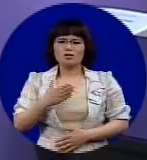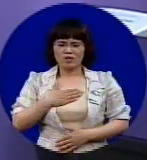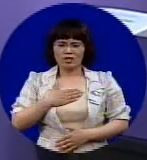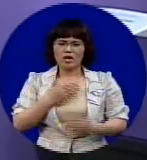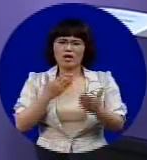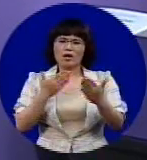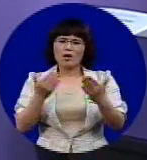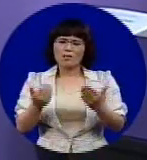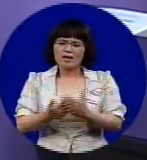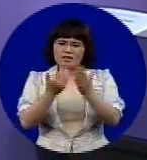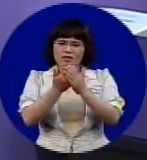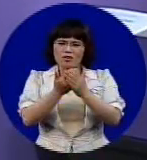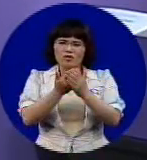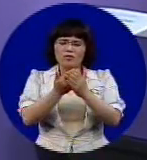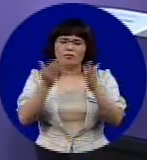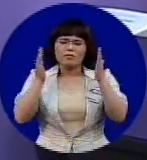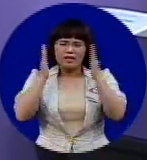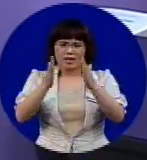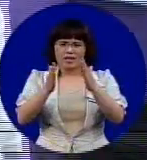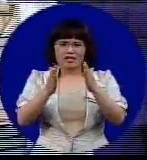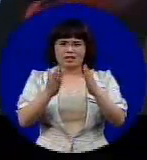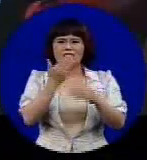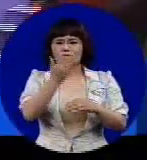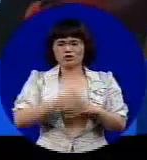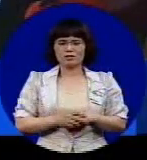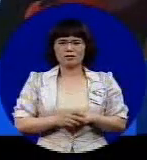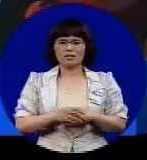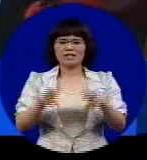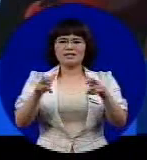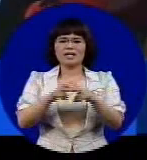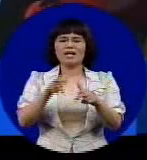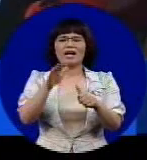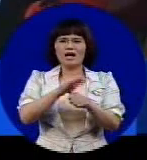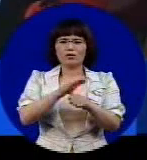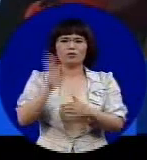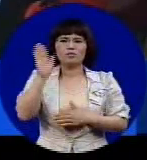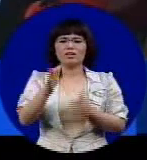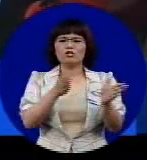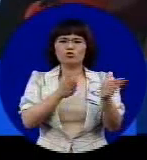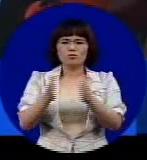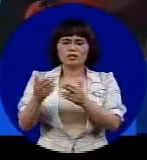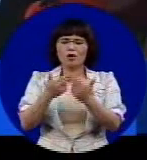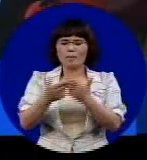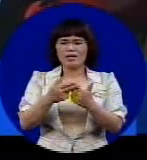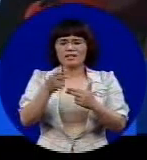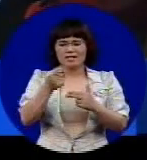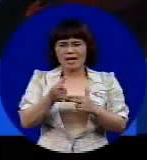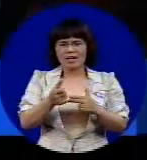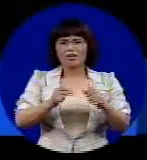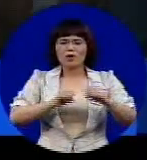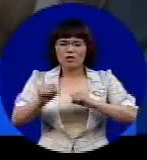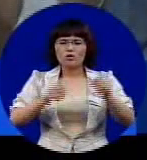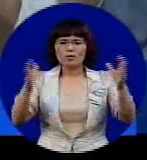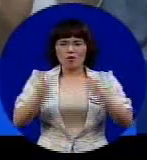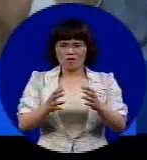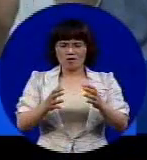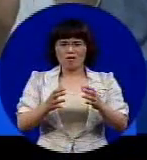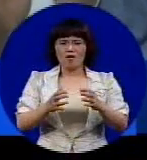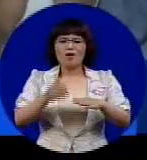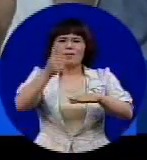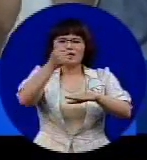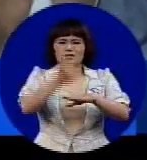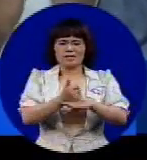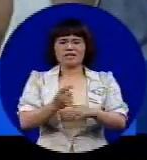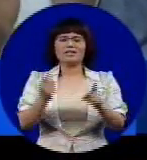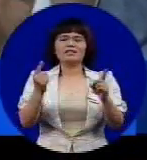저희의 모습이 만들어져 갈 것 같습니다. 자녀아동 미래준비협회의 작은 움직임이 모여 결국